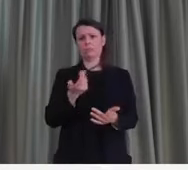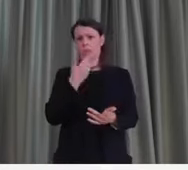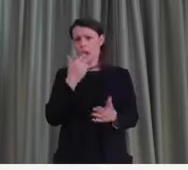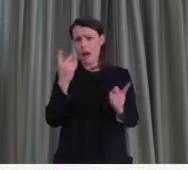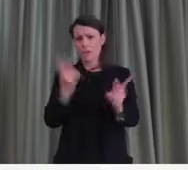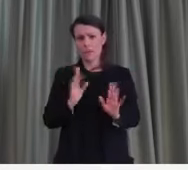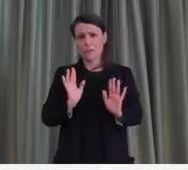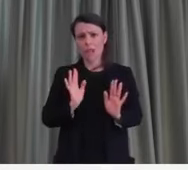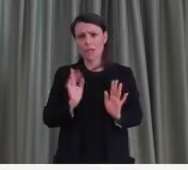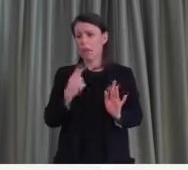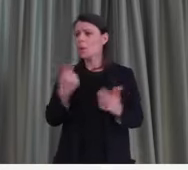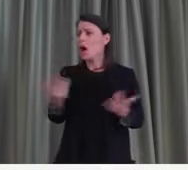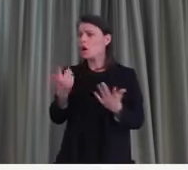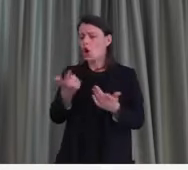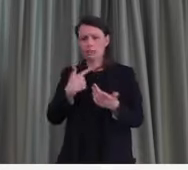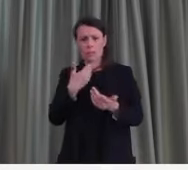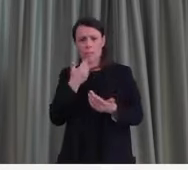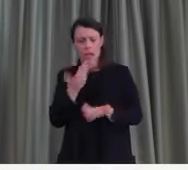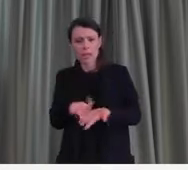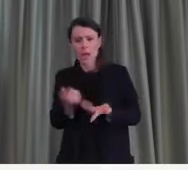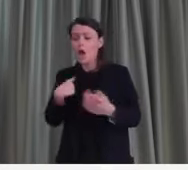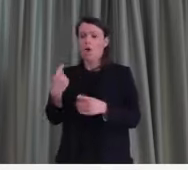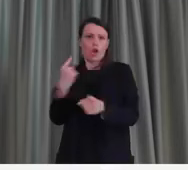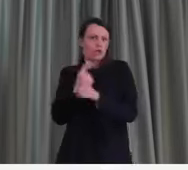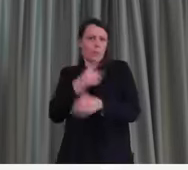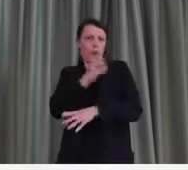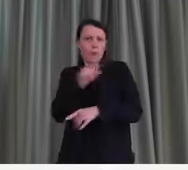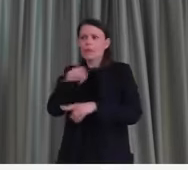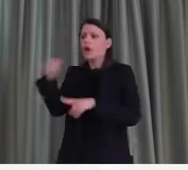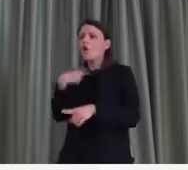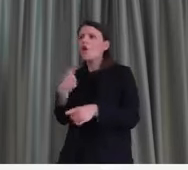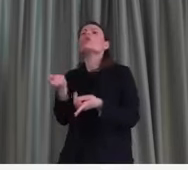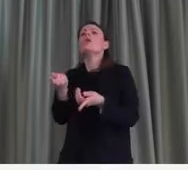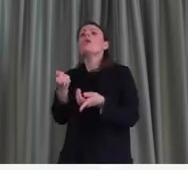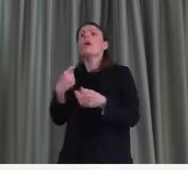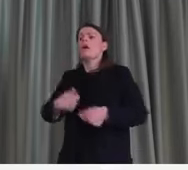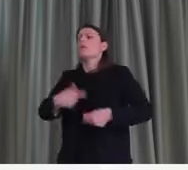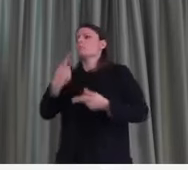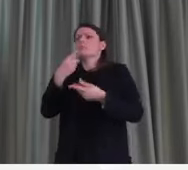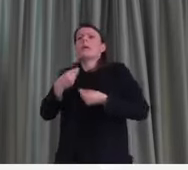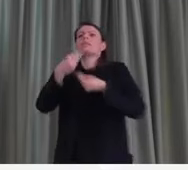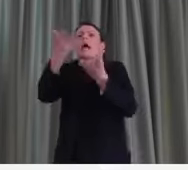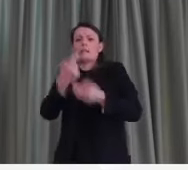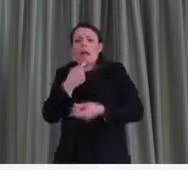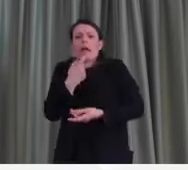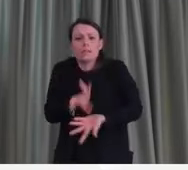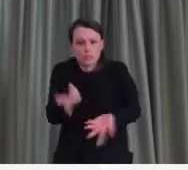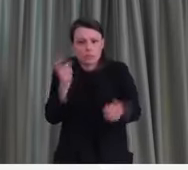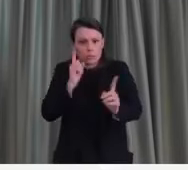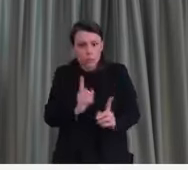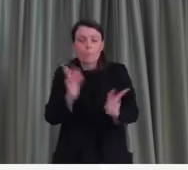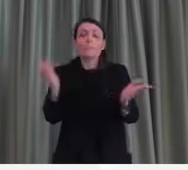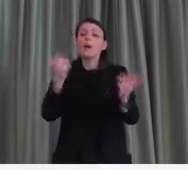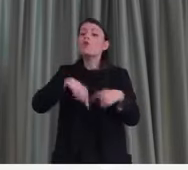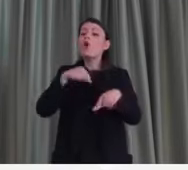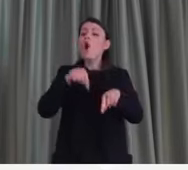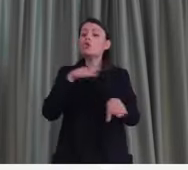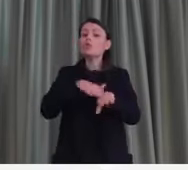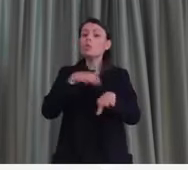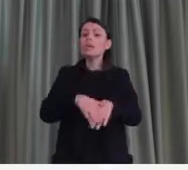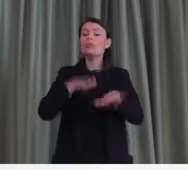capire a chi vanno spedite noi comunque ad oggi abbiamo utilizzato 10 milioni